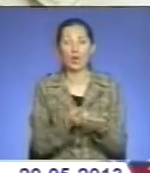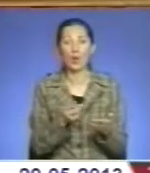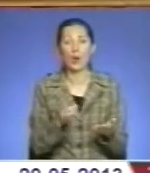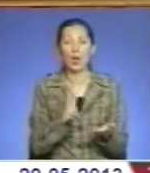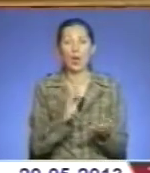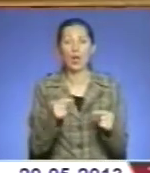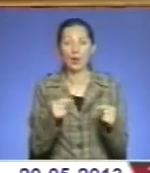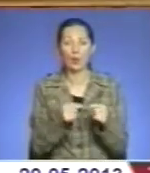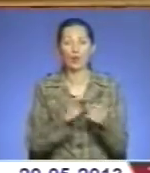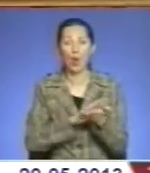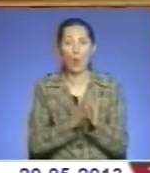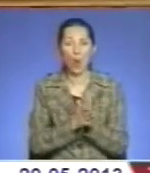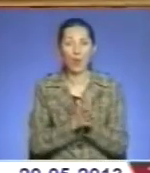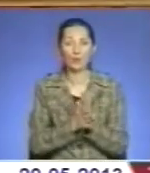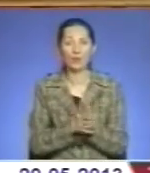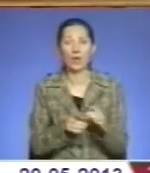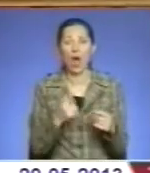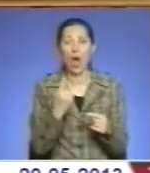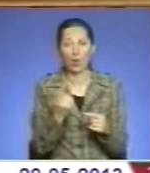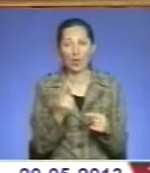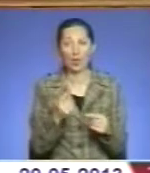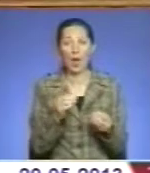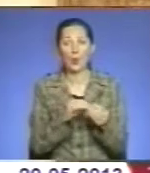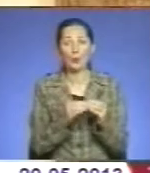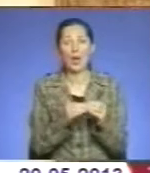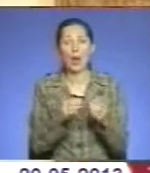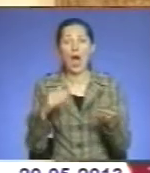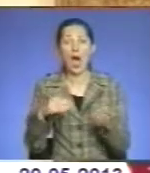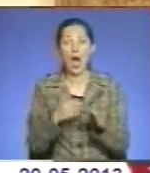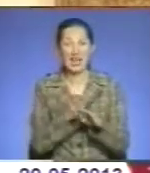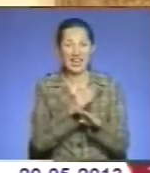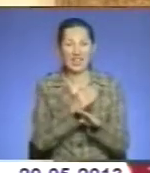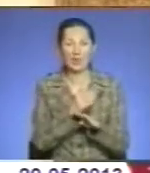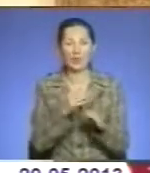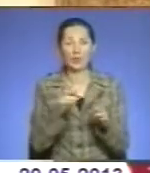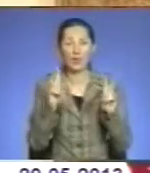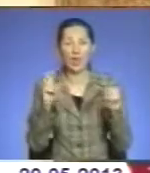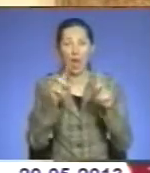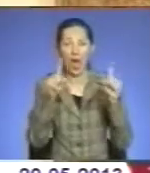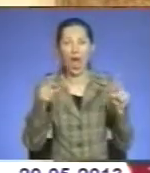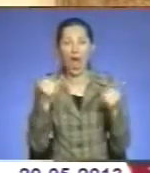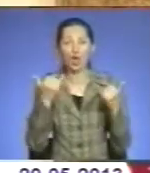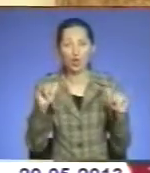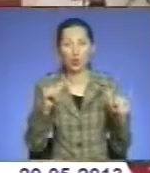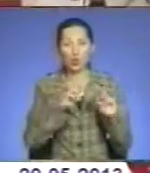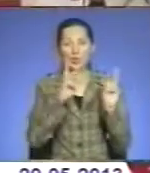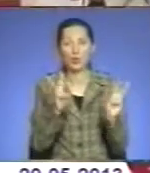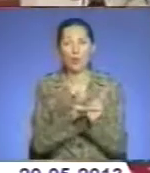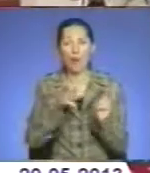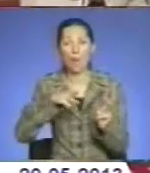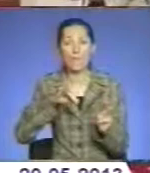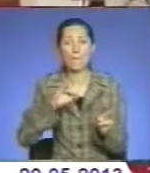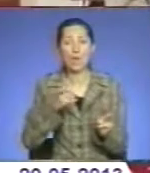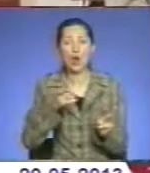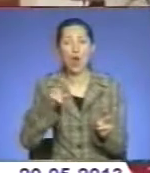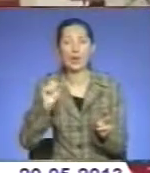перебування. Ще одна проблема – рельєф чудо Святого Миколая, який не був обстежений, висить поряд із відреставрованою роботою митця. Найближчим